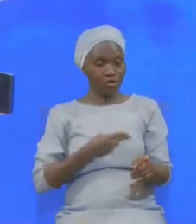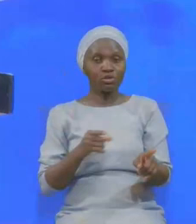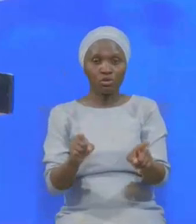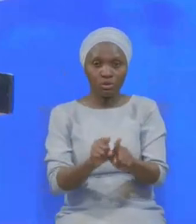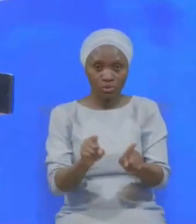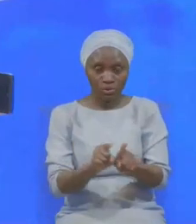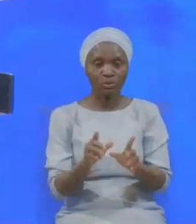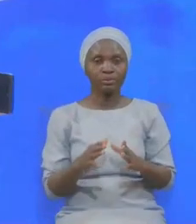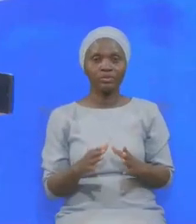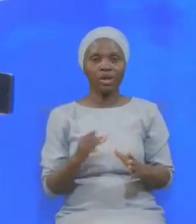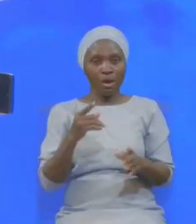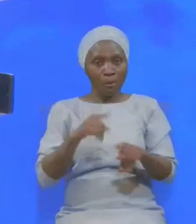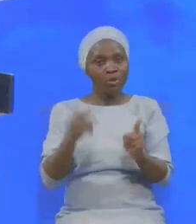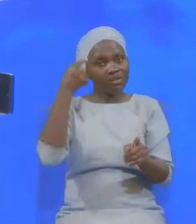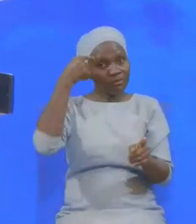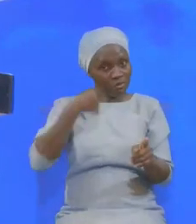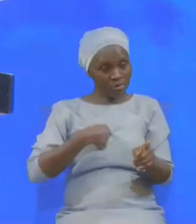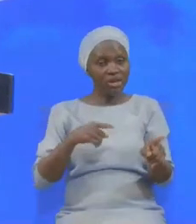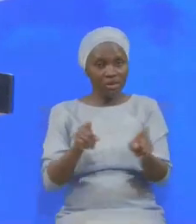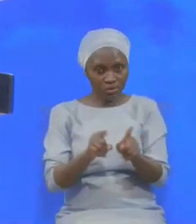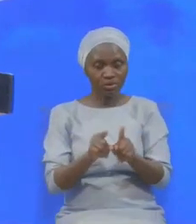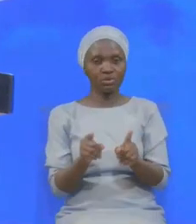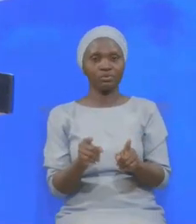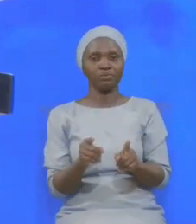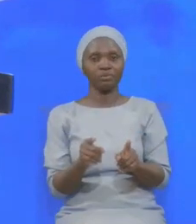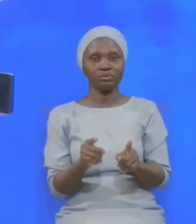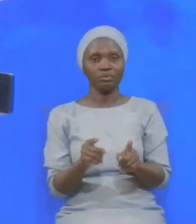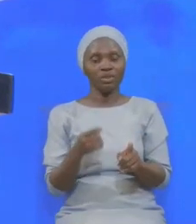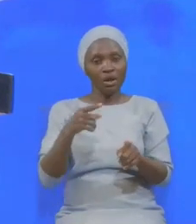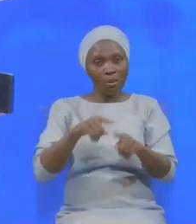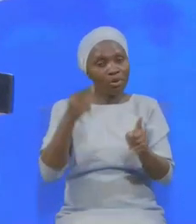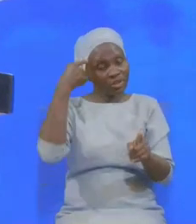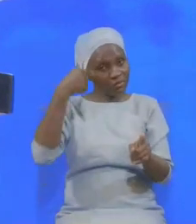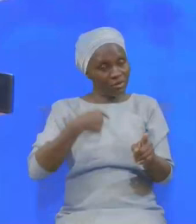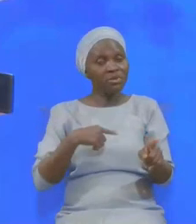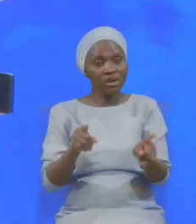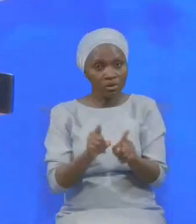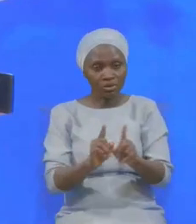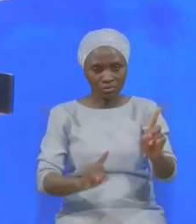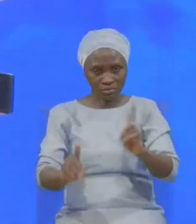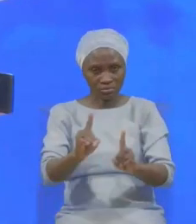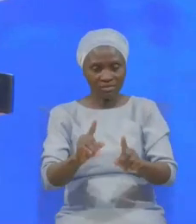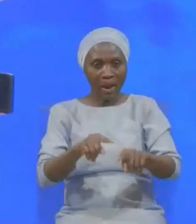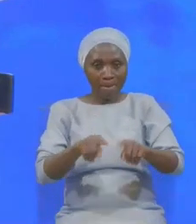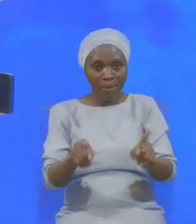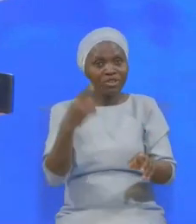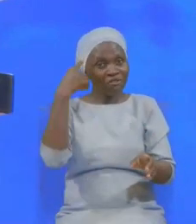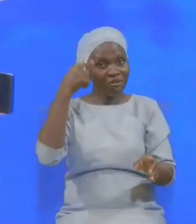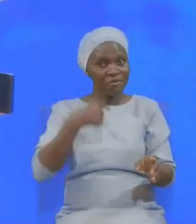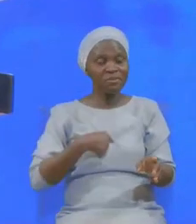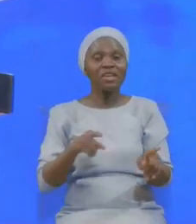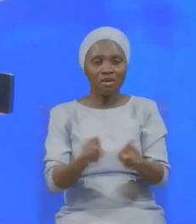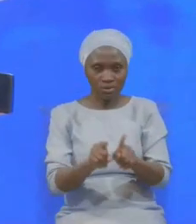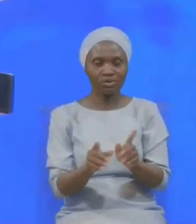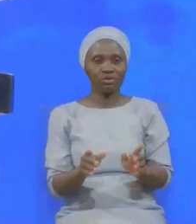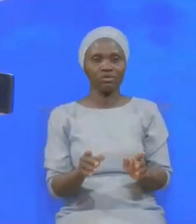imputé. C'est encore à cause de nous. C'est encore à cause de moi. C'est encore à cause de moi.